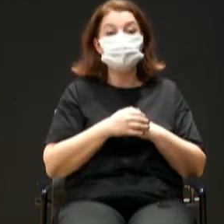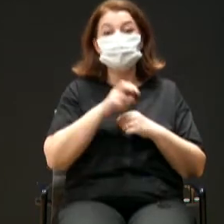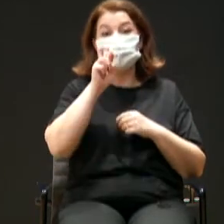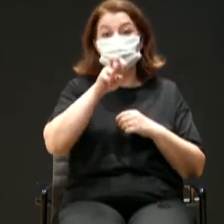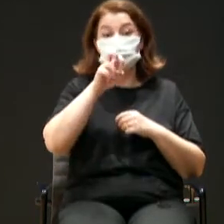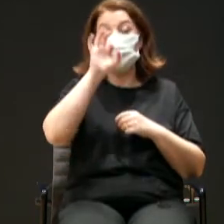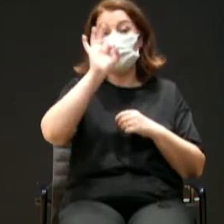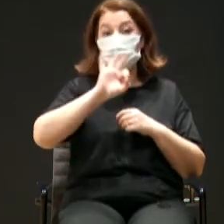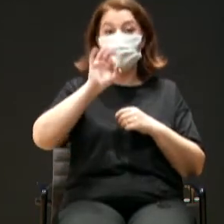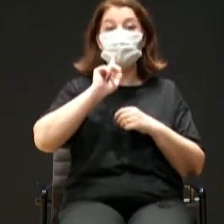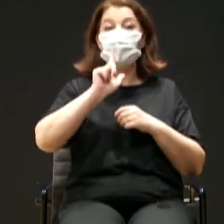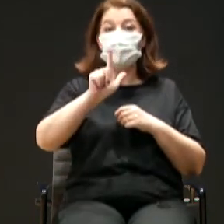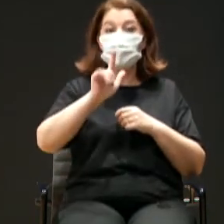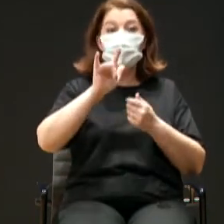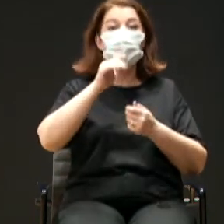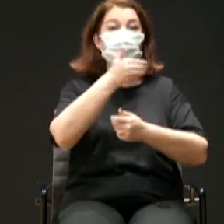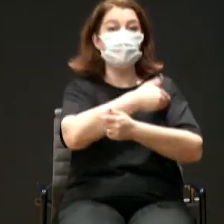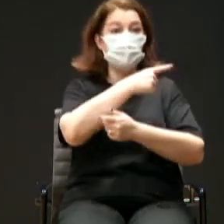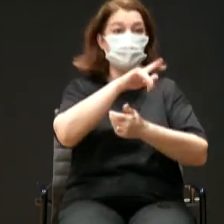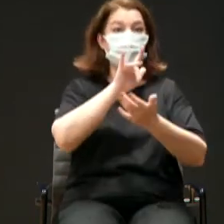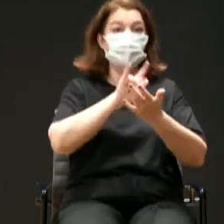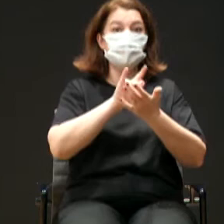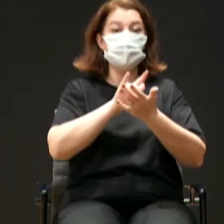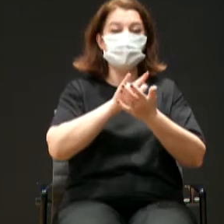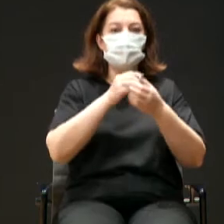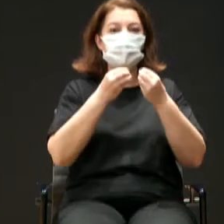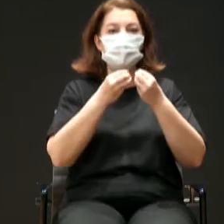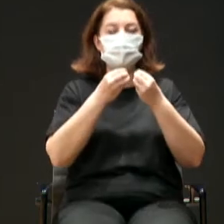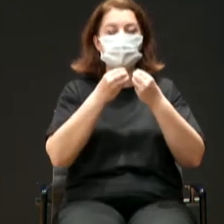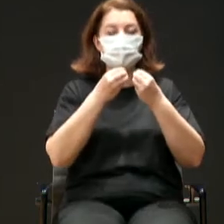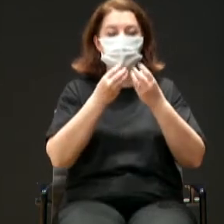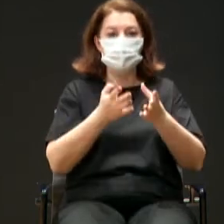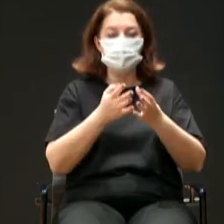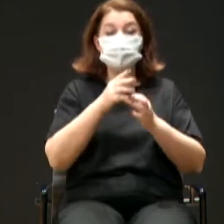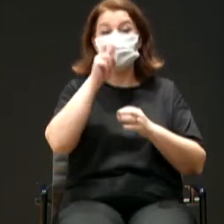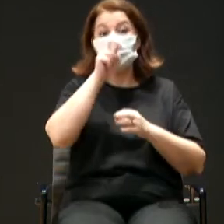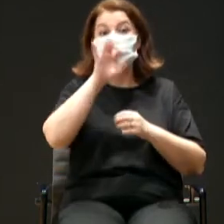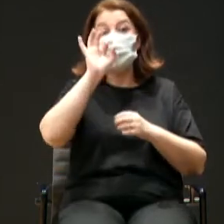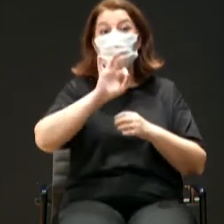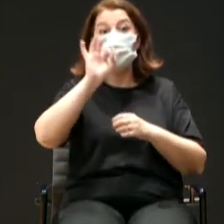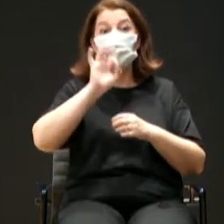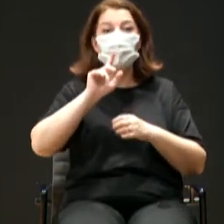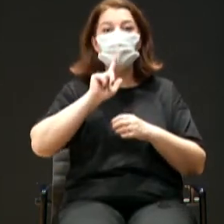8 milyar lira vatandaşına ceza kesmiş. 8 milyar lira.